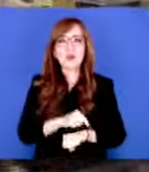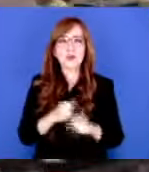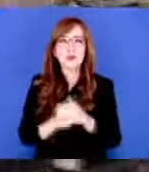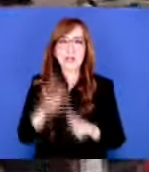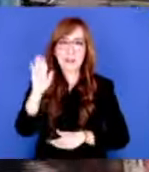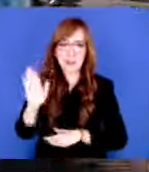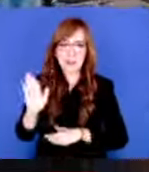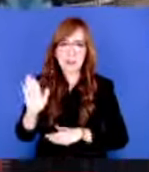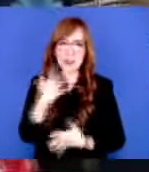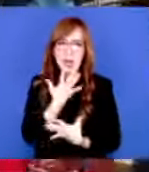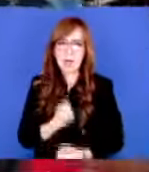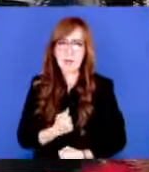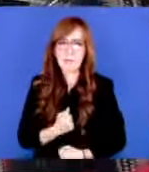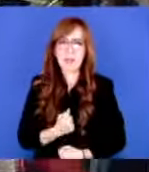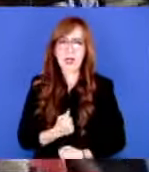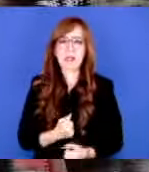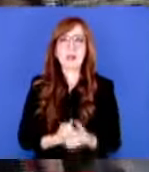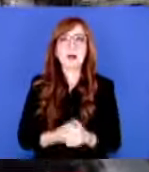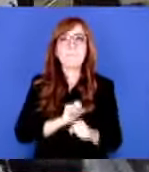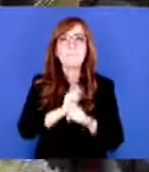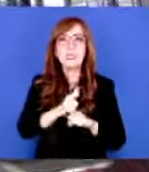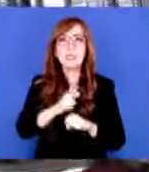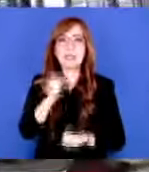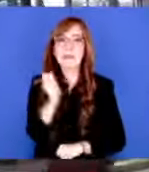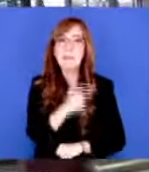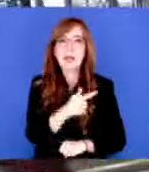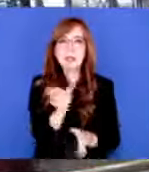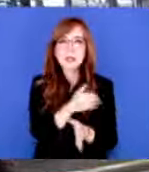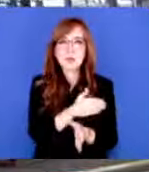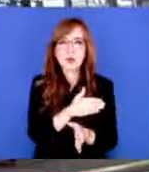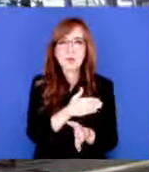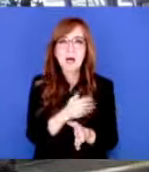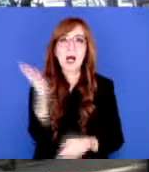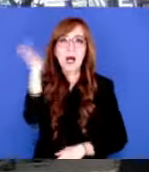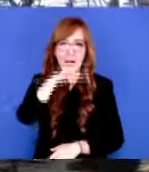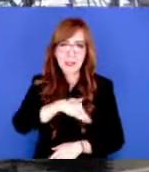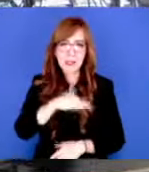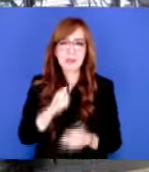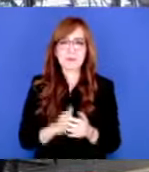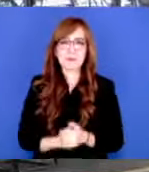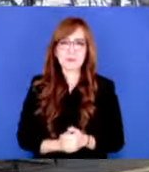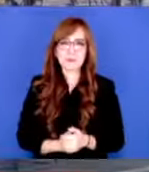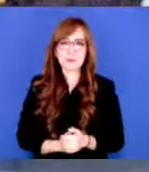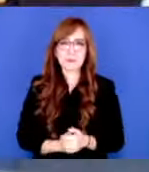diharapkan jauh hari telah membeli tiket lebaran tim tv1 mengabarkan for